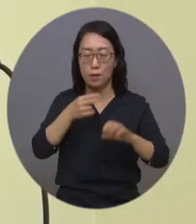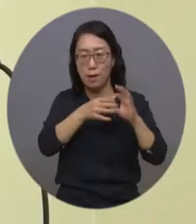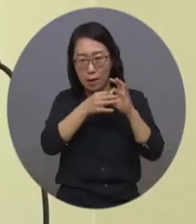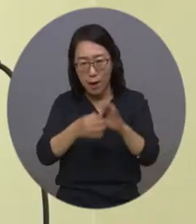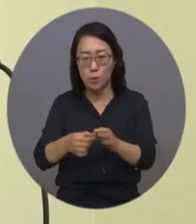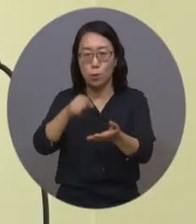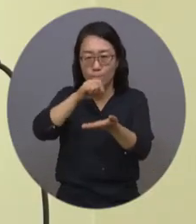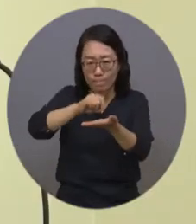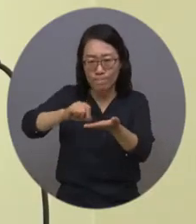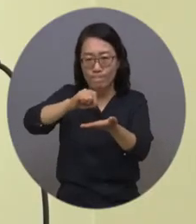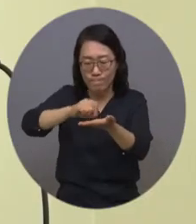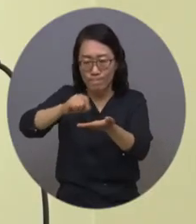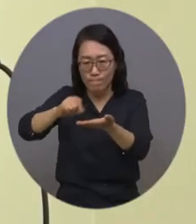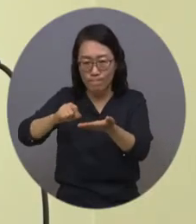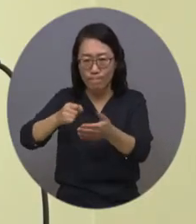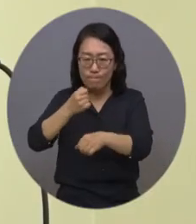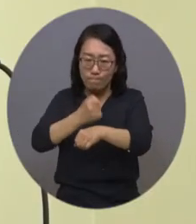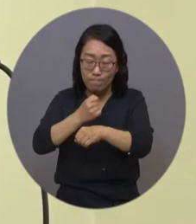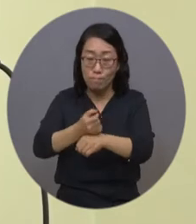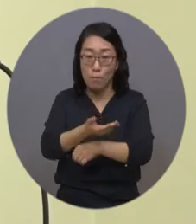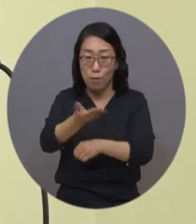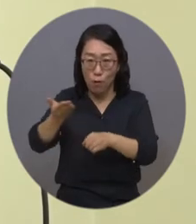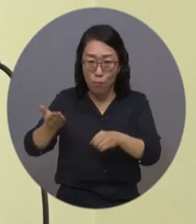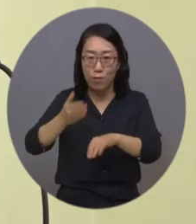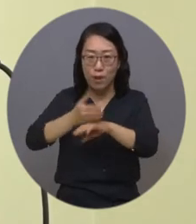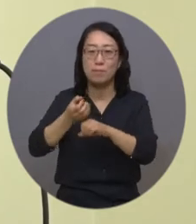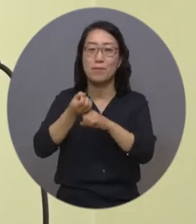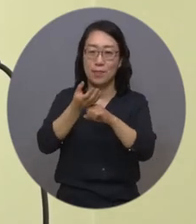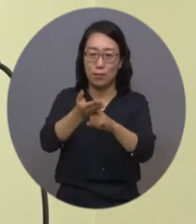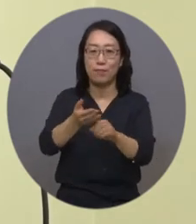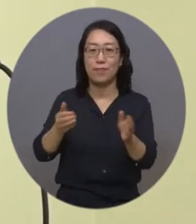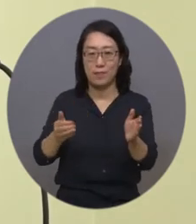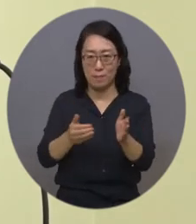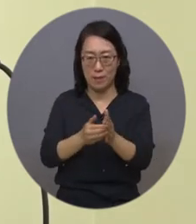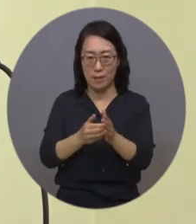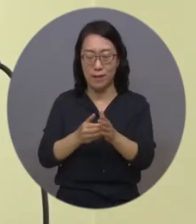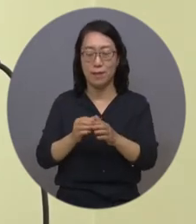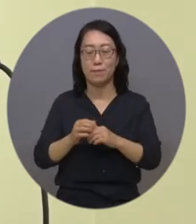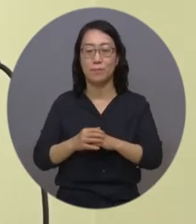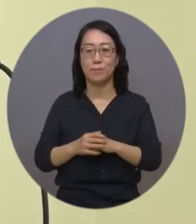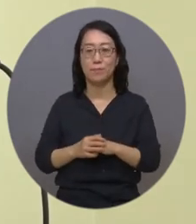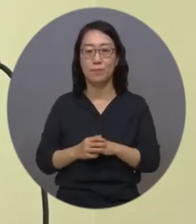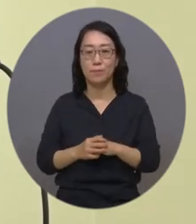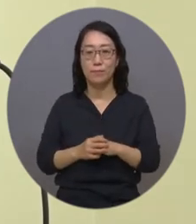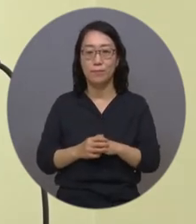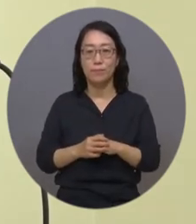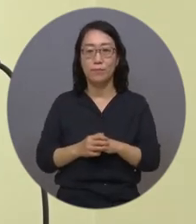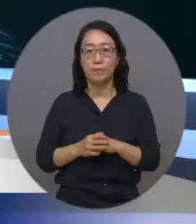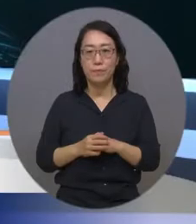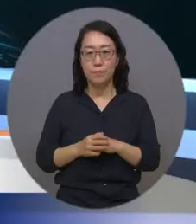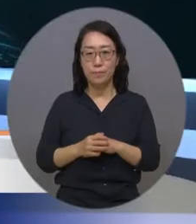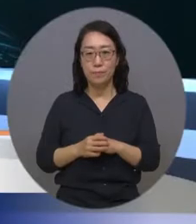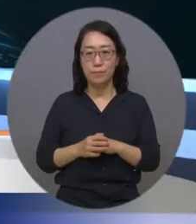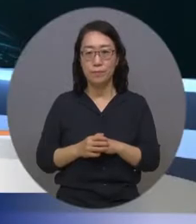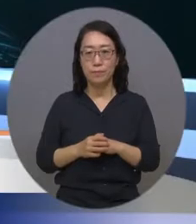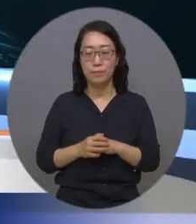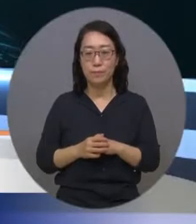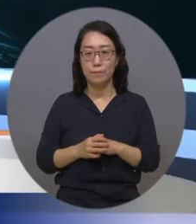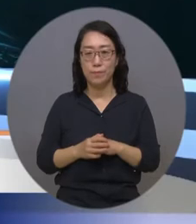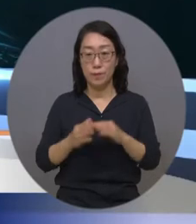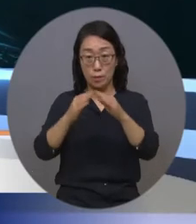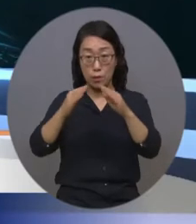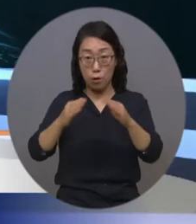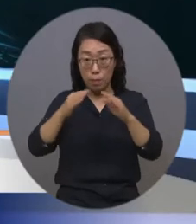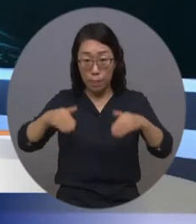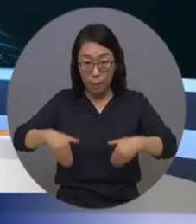제작에 힘써주신 모든 분들에게 감사의 뜻을 전하였습니다. 복지TV 뉴스 조은비입니다. 전남